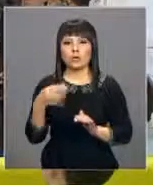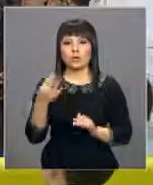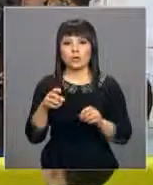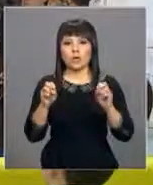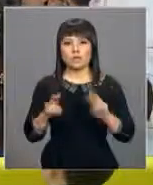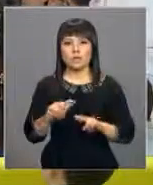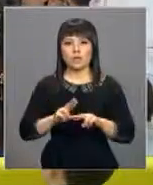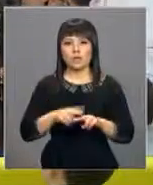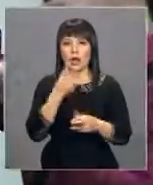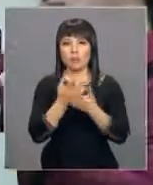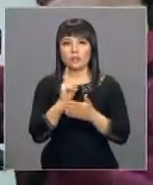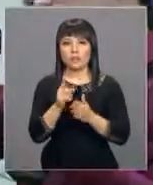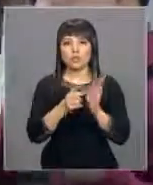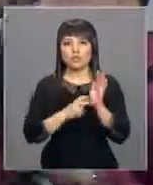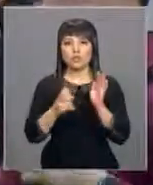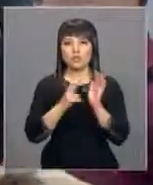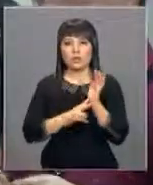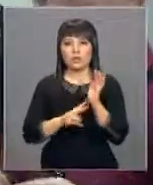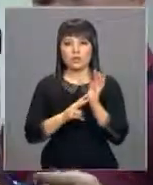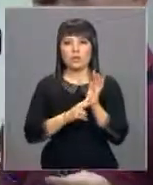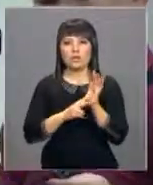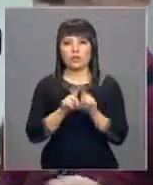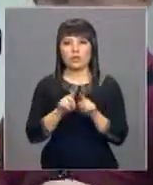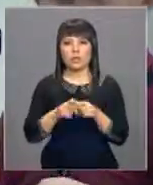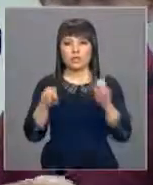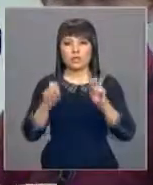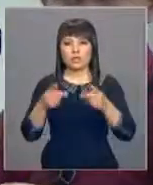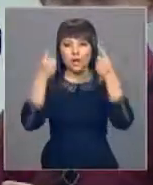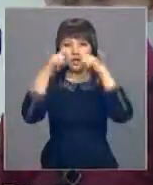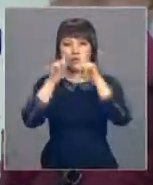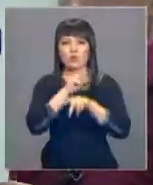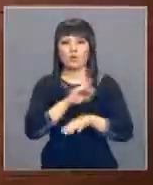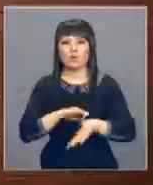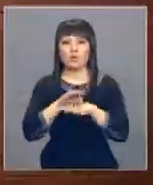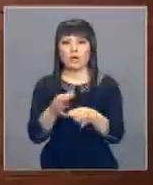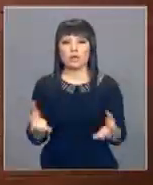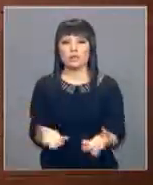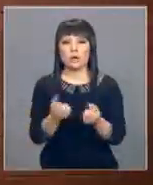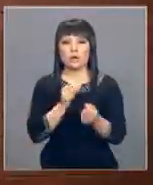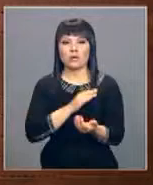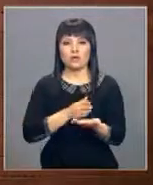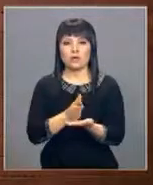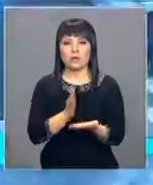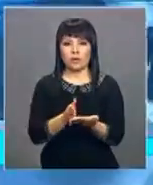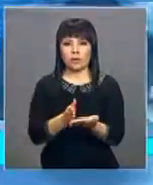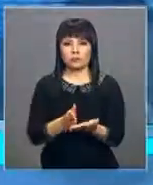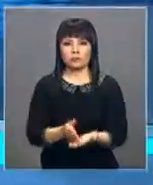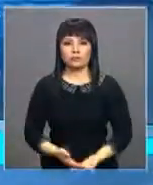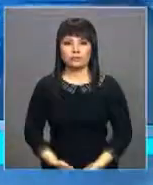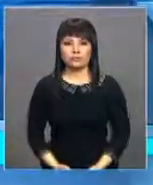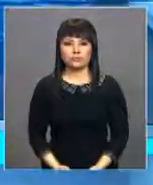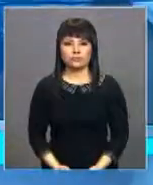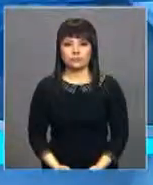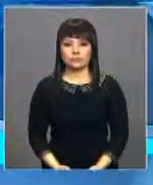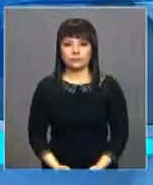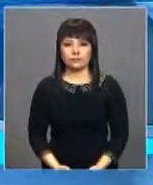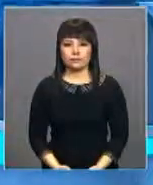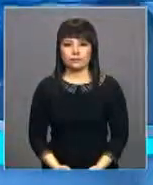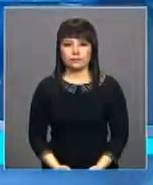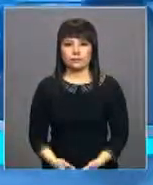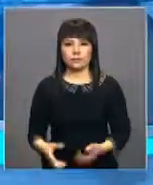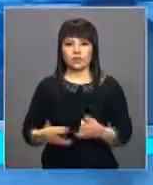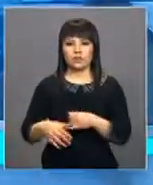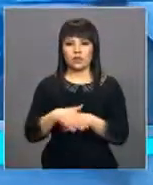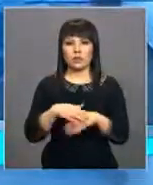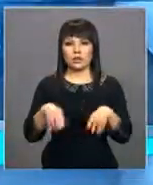мен 1707 техника құтқару жұмыстарын әлі жалғастырып жатыр. Жақан жаңалықтармен жалғастырайық.